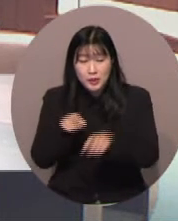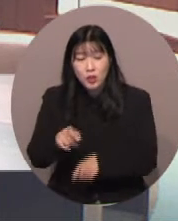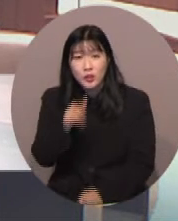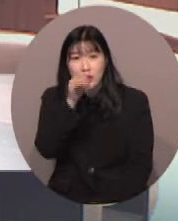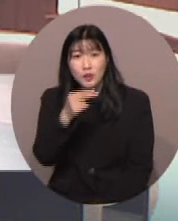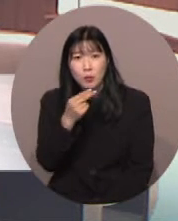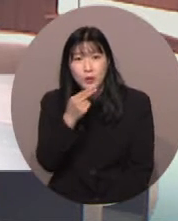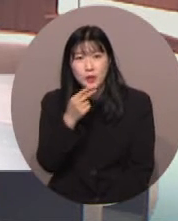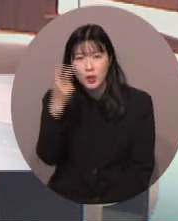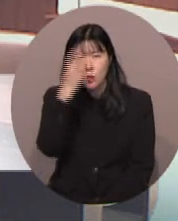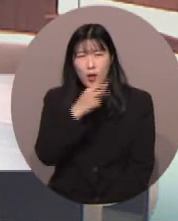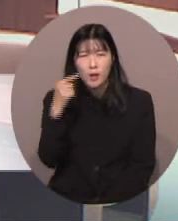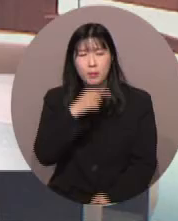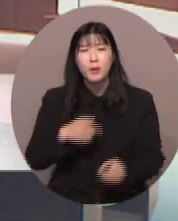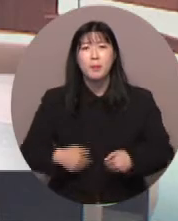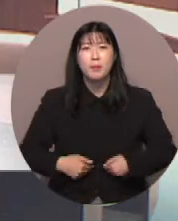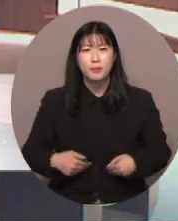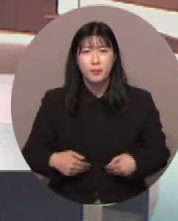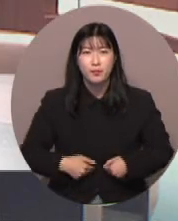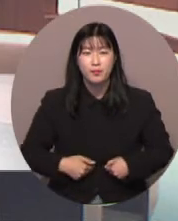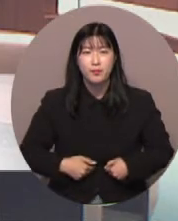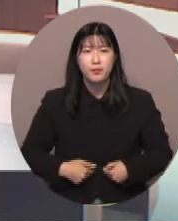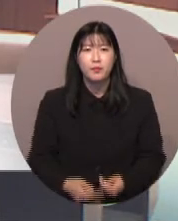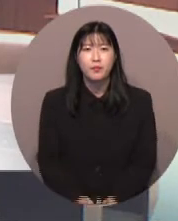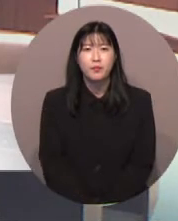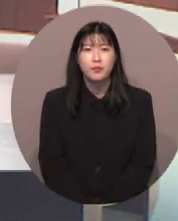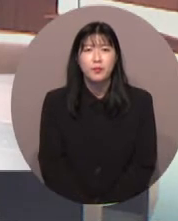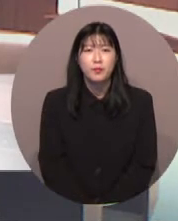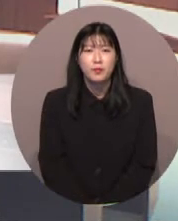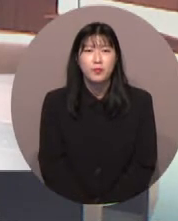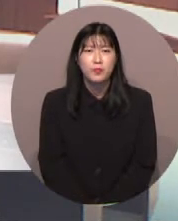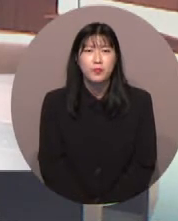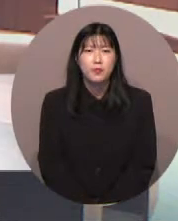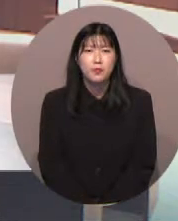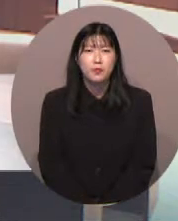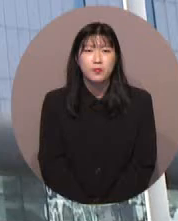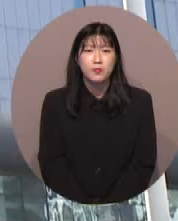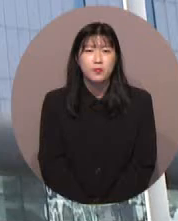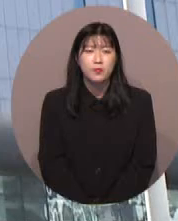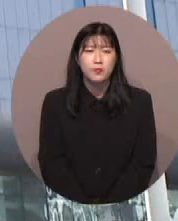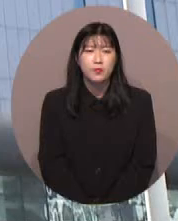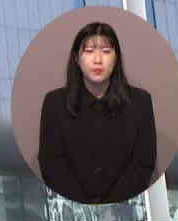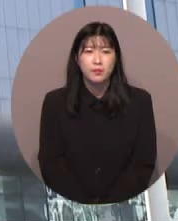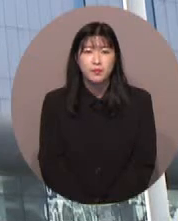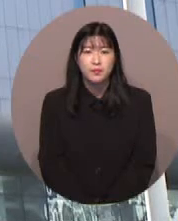보다 체계적이고 철저한 관리가 요구되고 있습니다. 김광현 기자입니다.